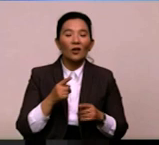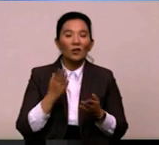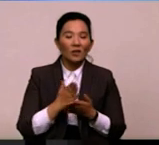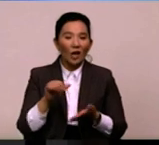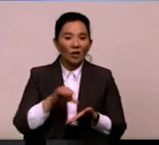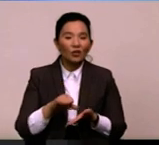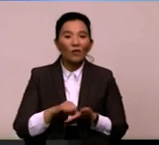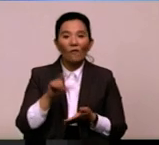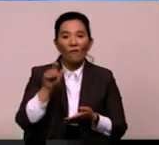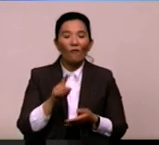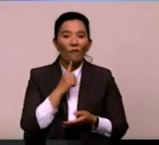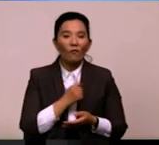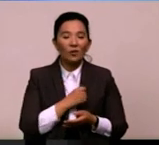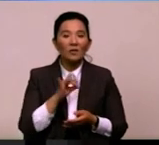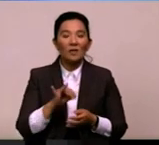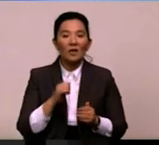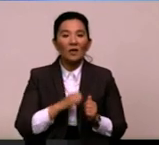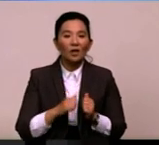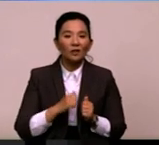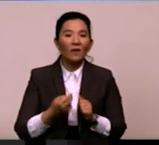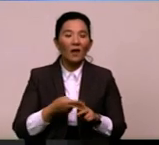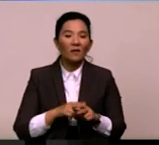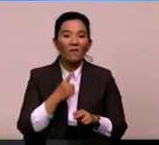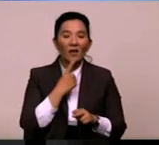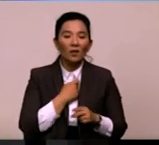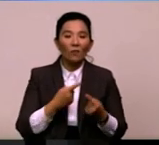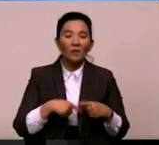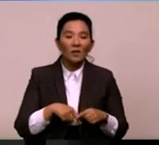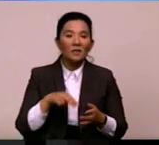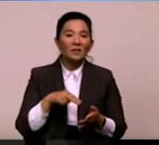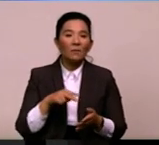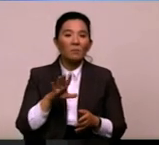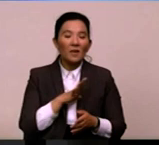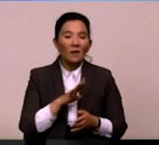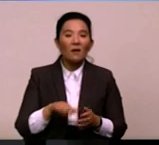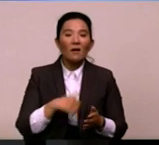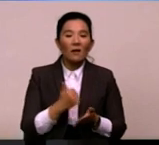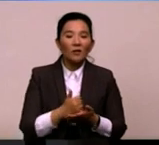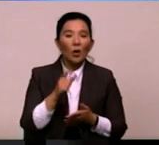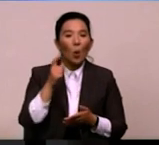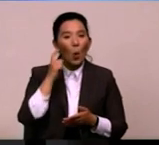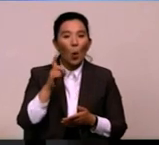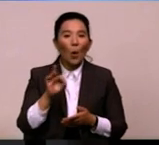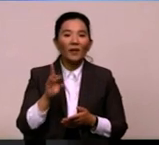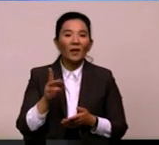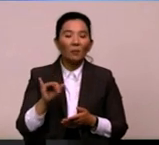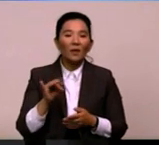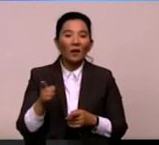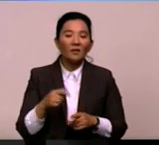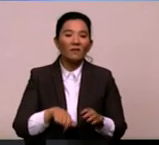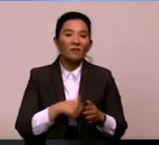главе каждого военного округа стояли хакимы, значит, и они возглавляли эти